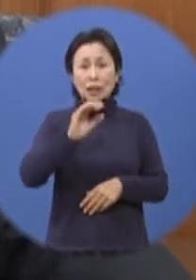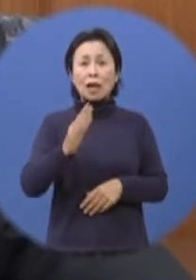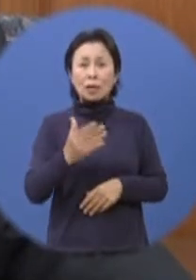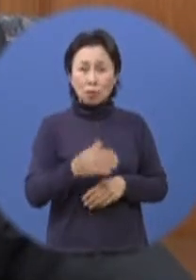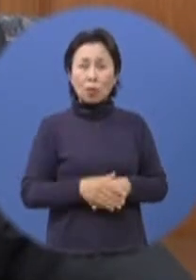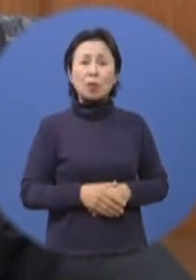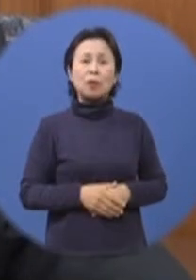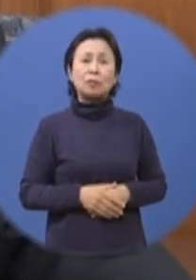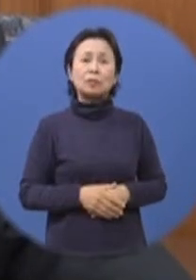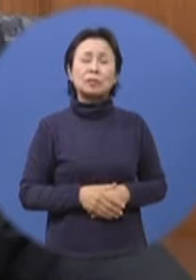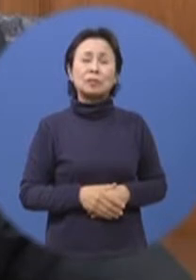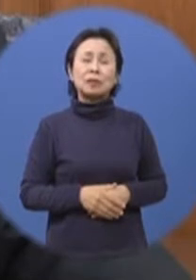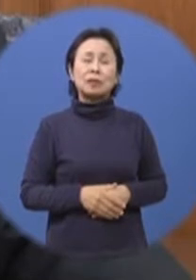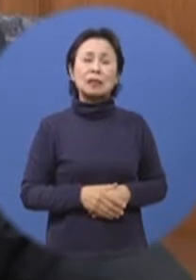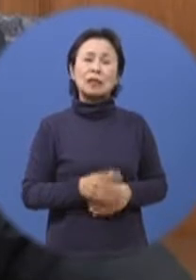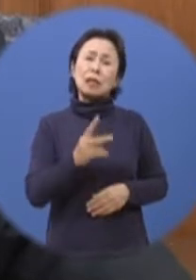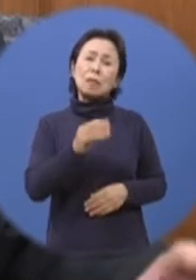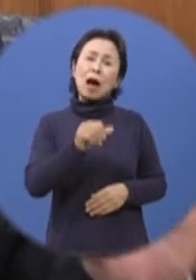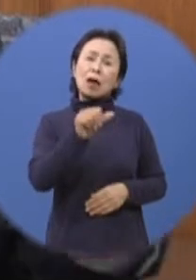そしてまあ市民